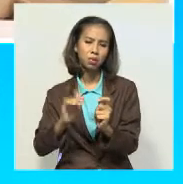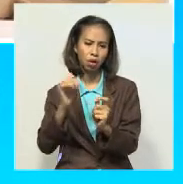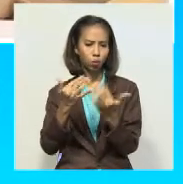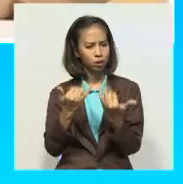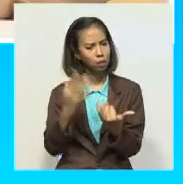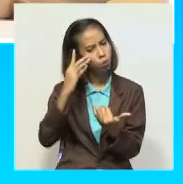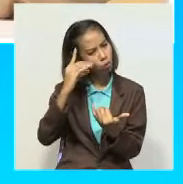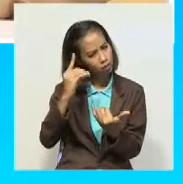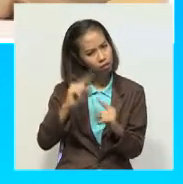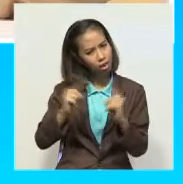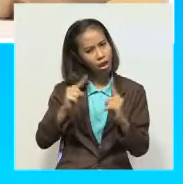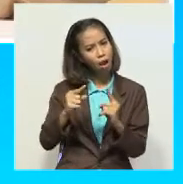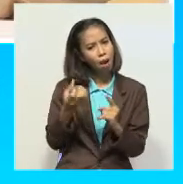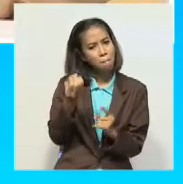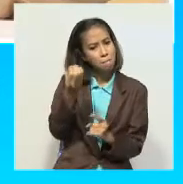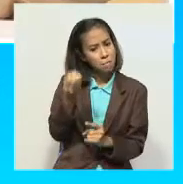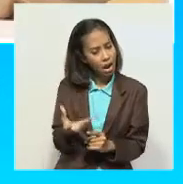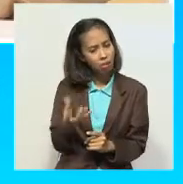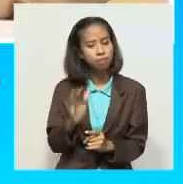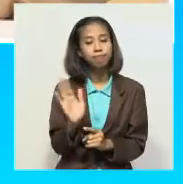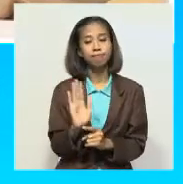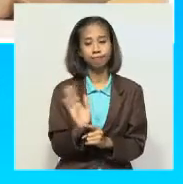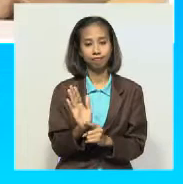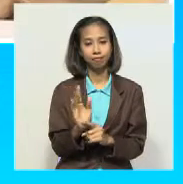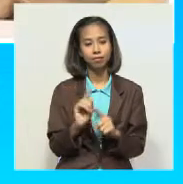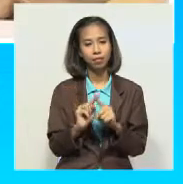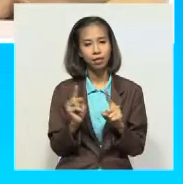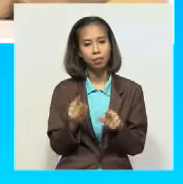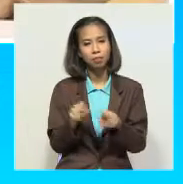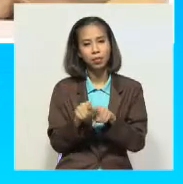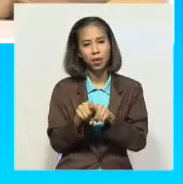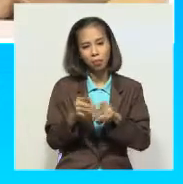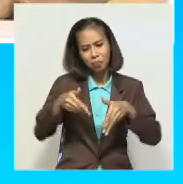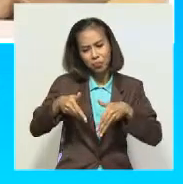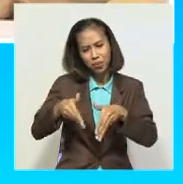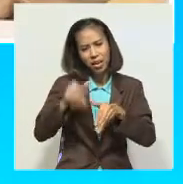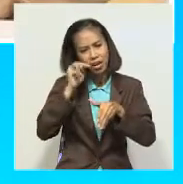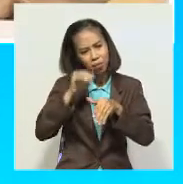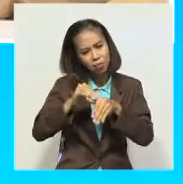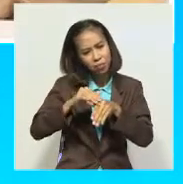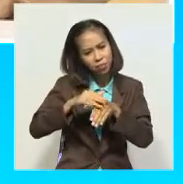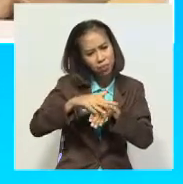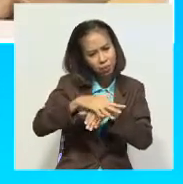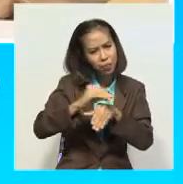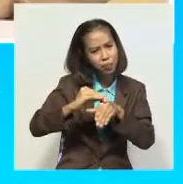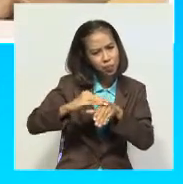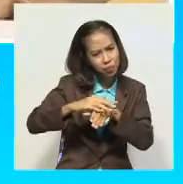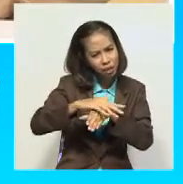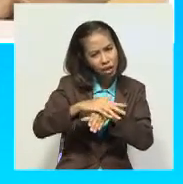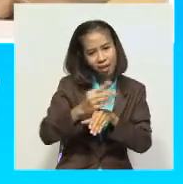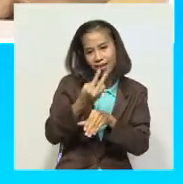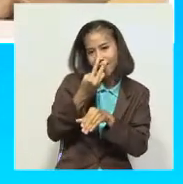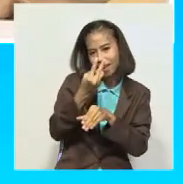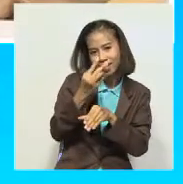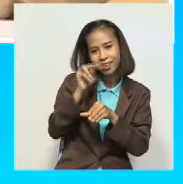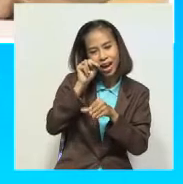แต่ว่าก็จะไม่มากเพียงแต่ว่ามันจะเป็นเขาเรียกถ้าเป็นปริมตะลิงอยู่นะก็จะไหลกระฉอกขึ้นมาบ้างอาจจะเห็นระดับน้ำวูบว